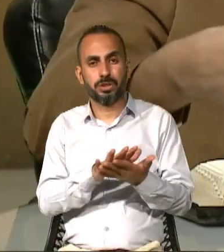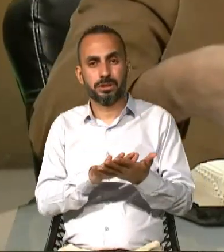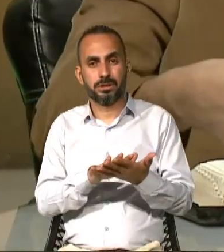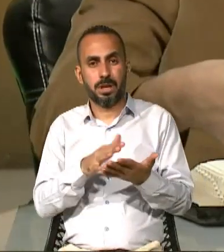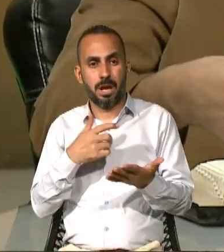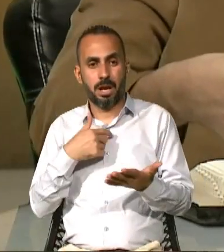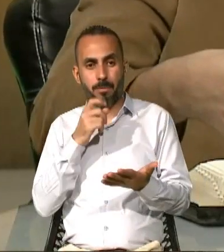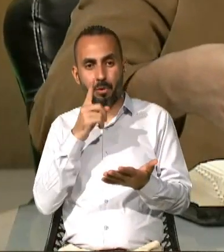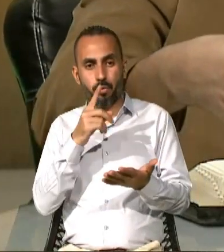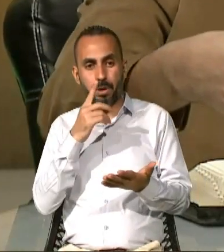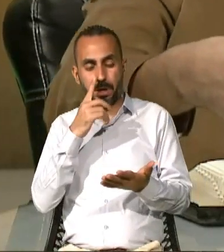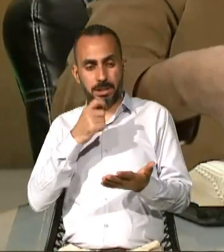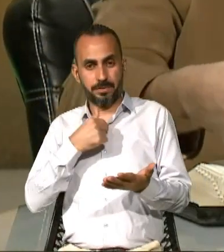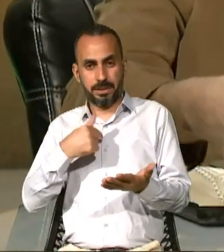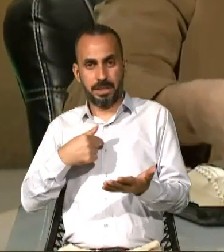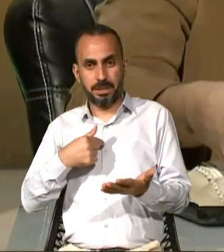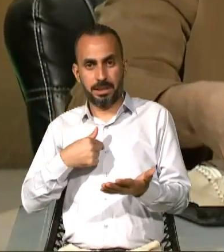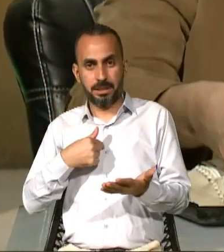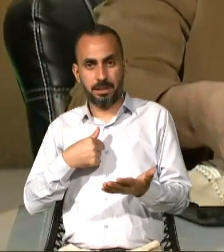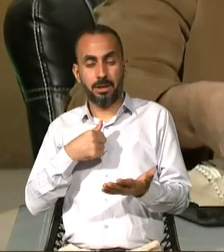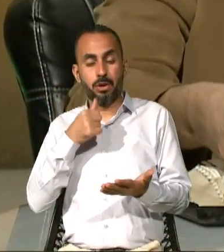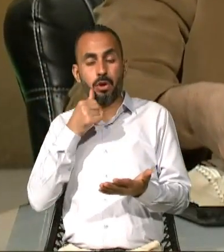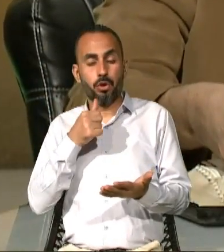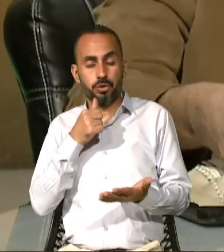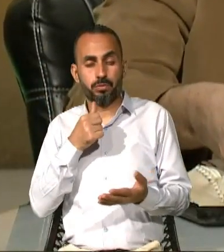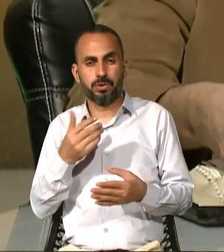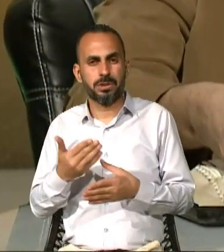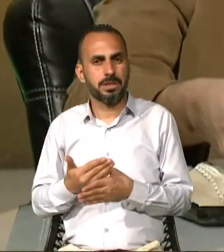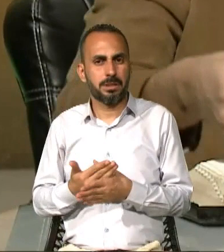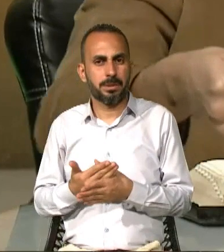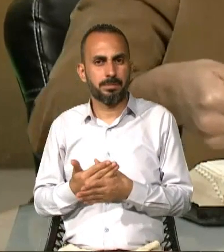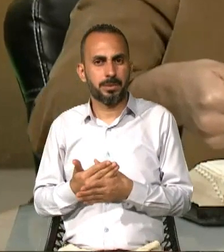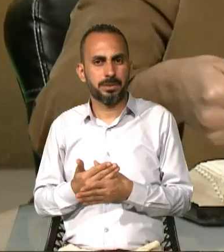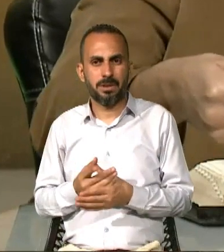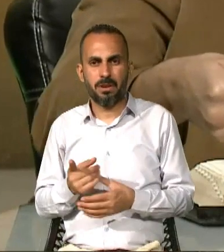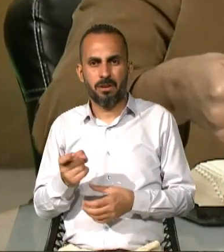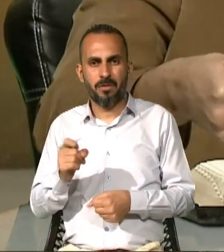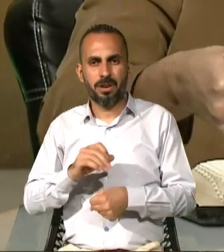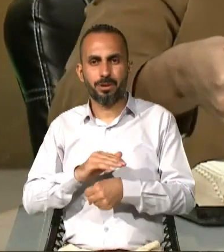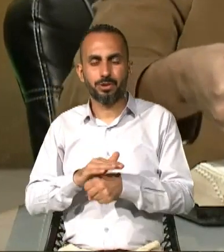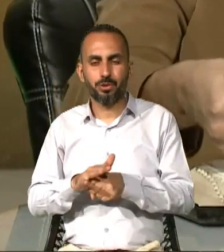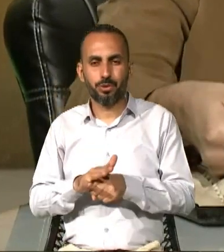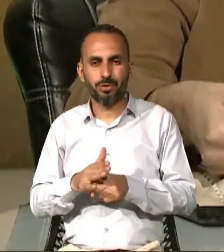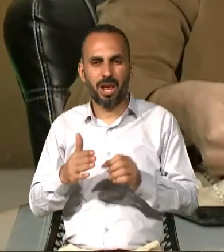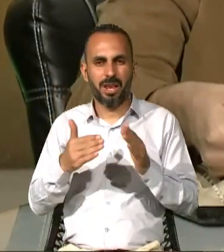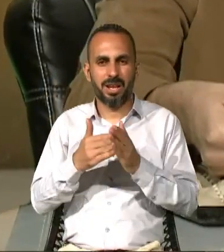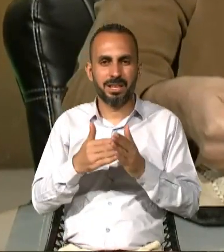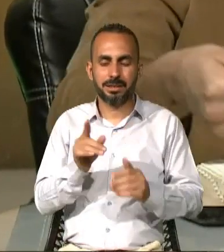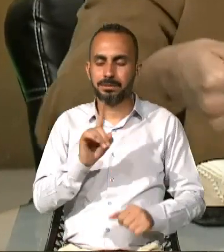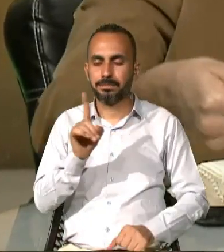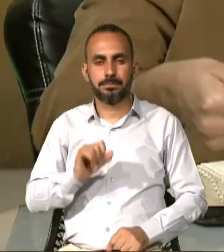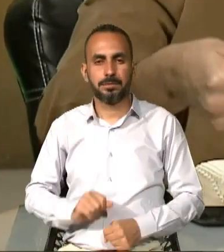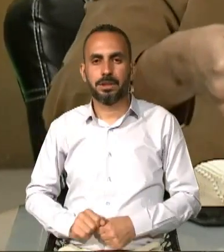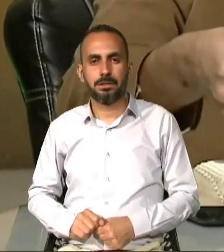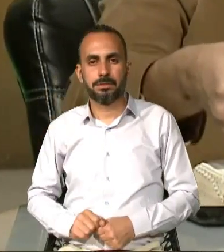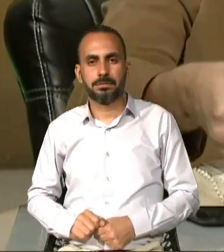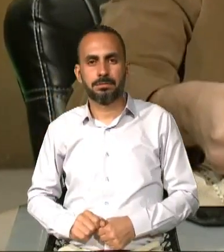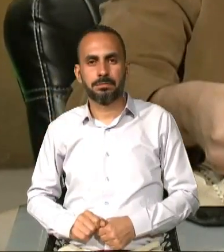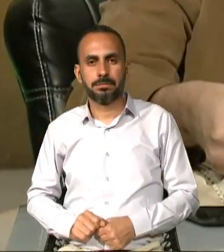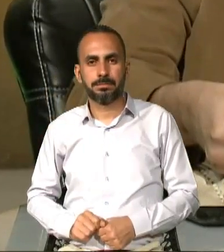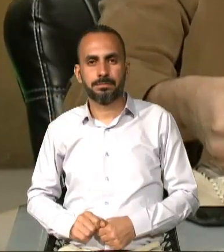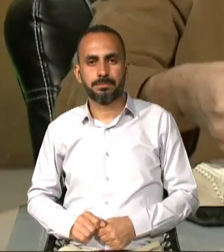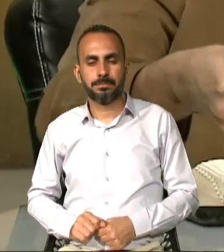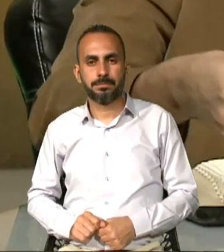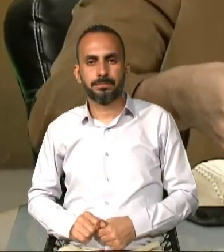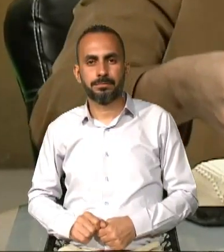اصبر، لانه مش الكورونا النهايه ولا الحروب النهايه ولا الازمات